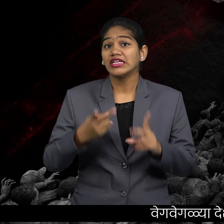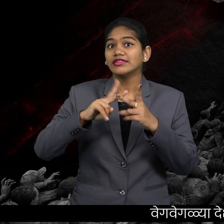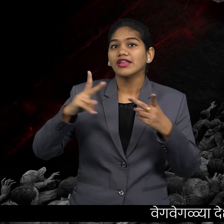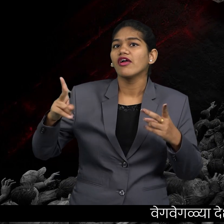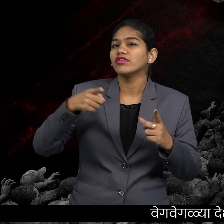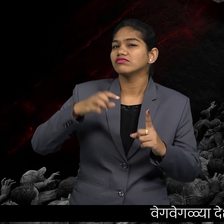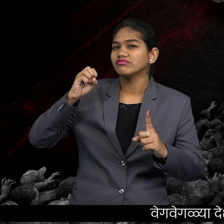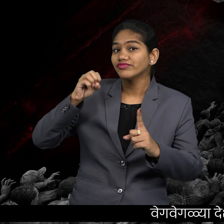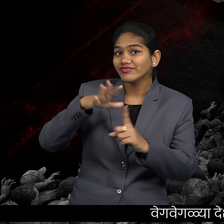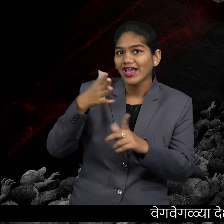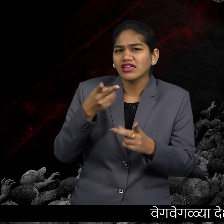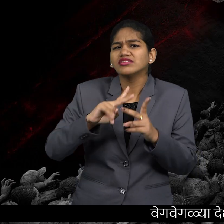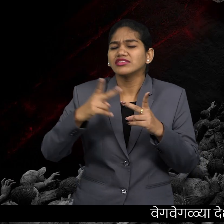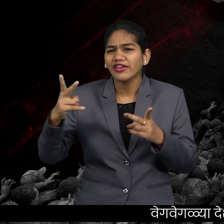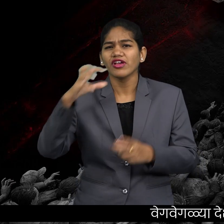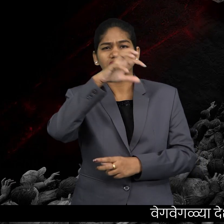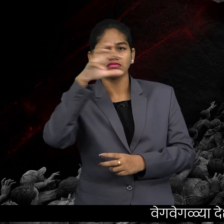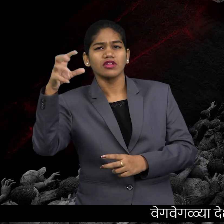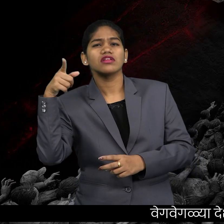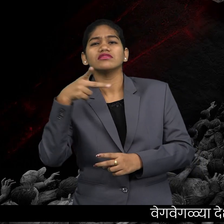वेगवेगळ्या देशांवर वेगवेगळे परिणाम.